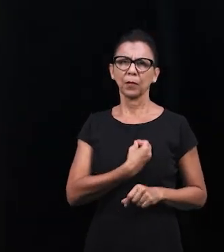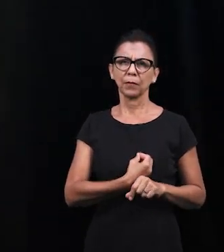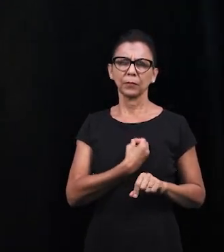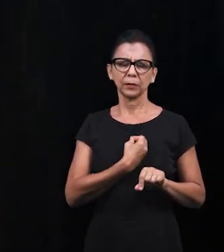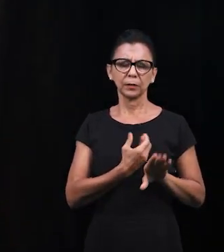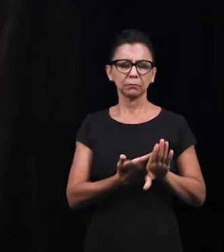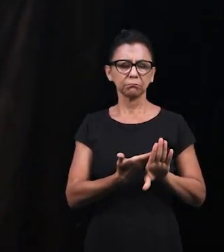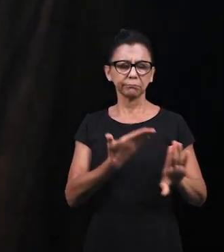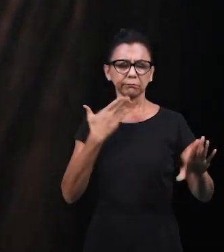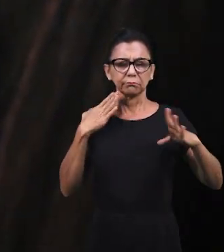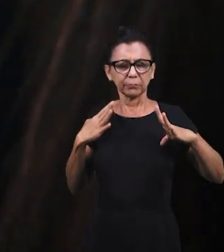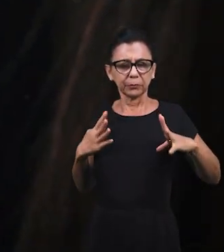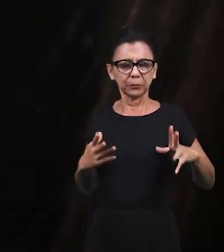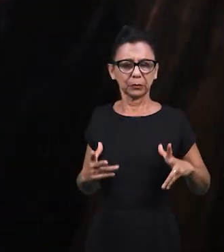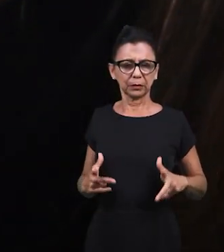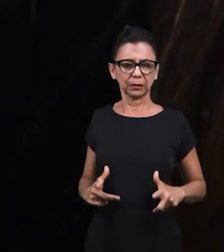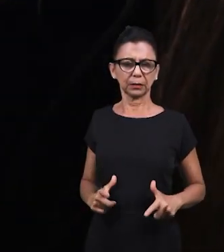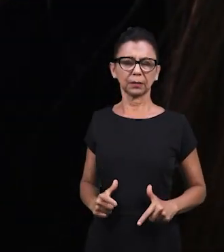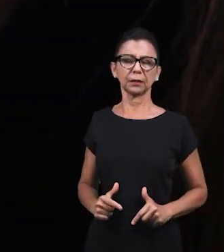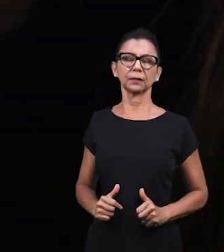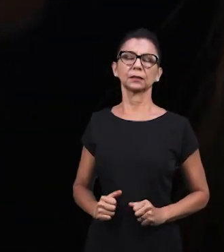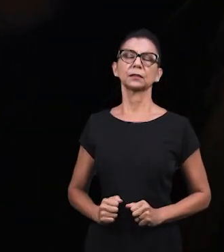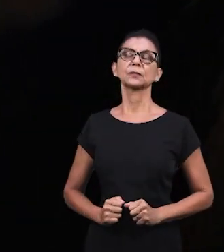посвященные слуги,